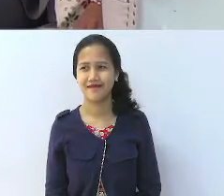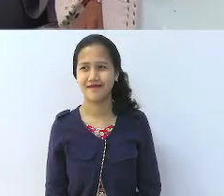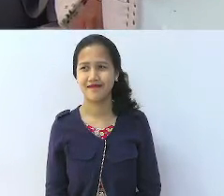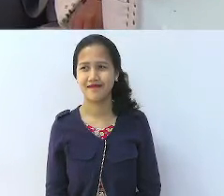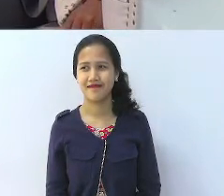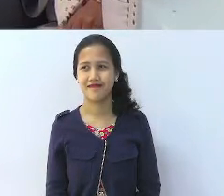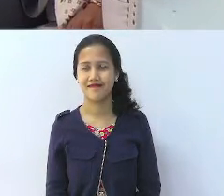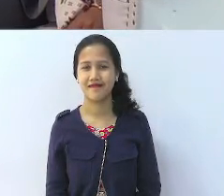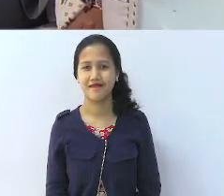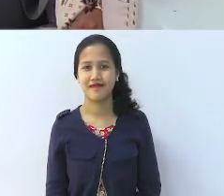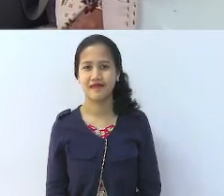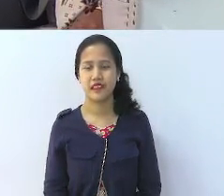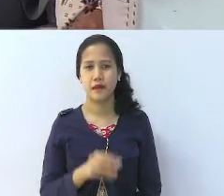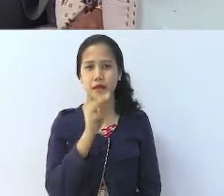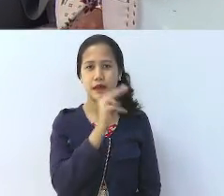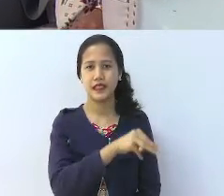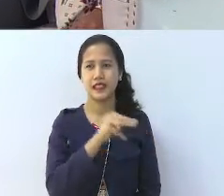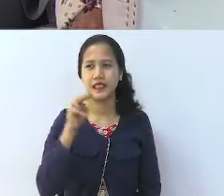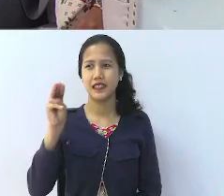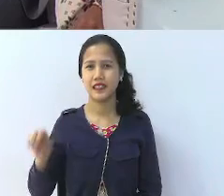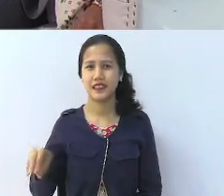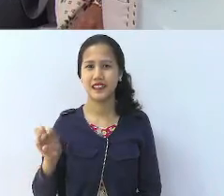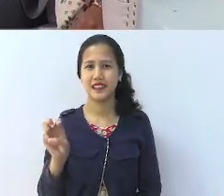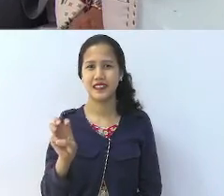of course. At